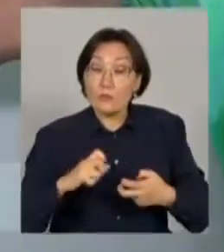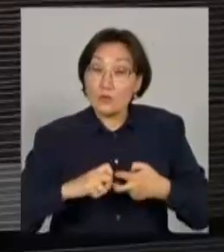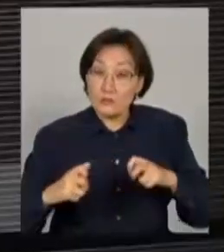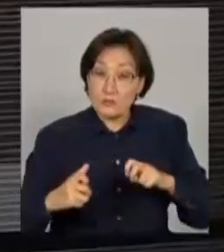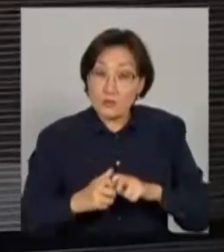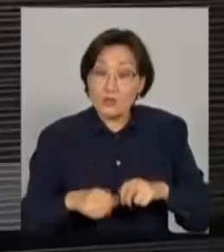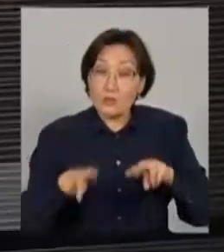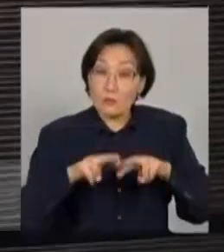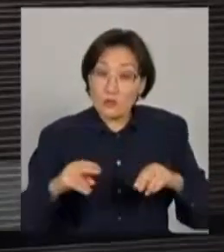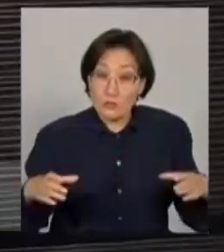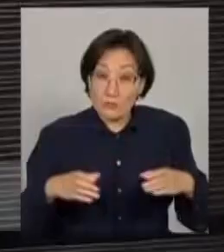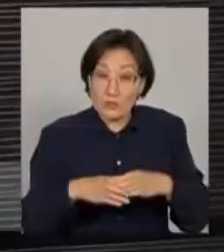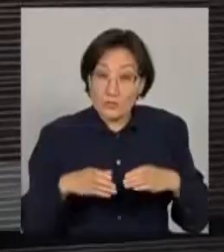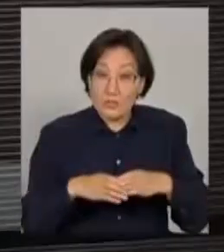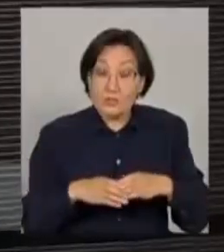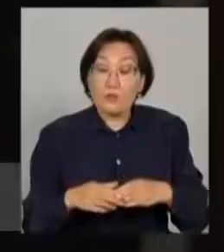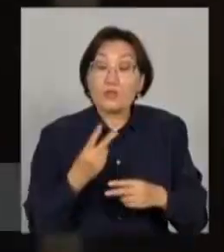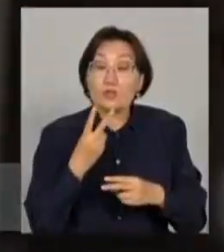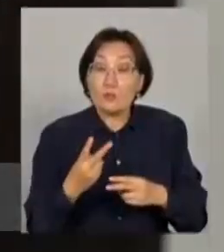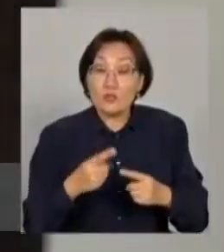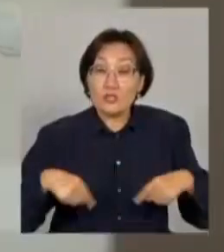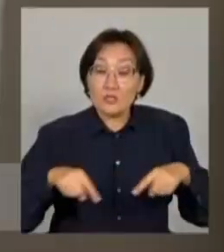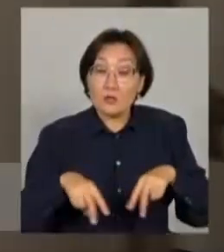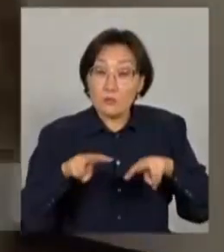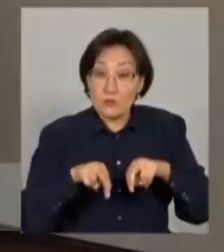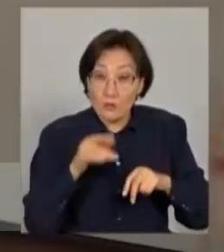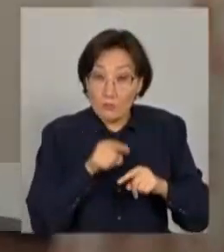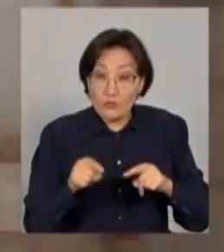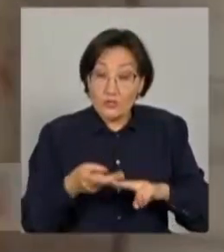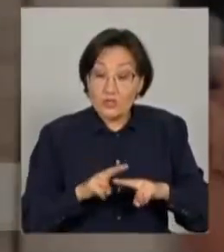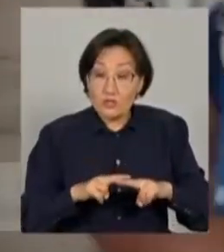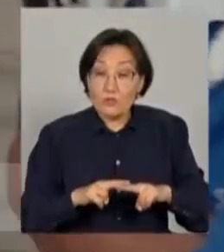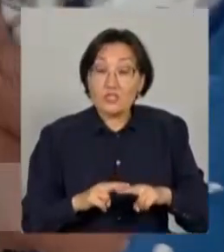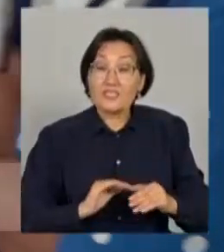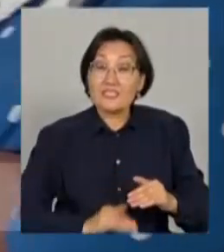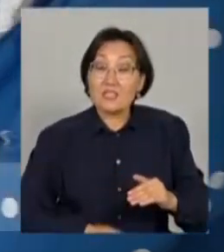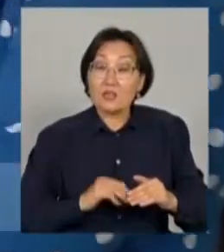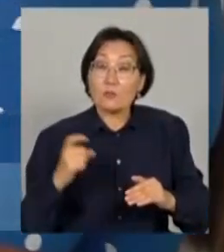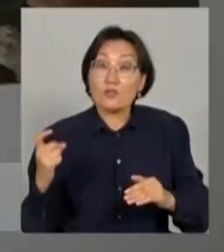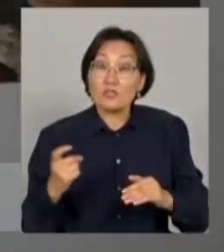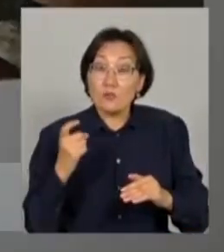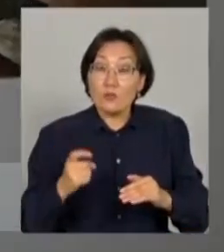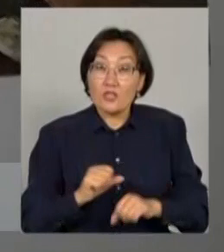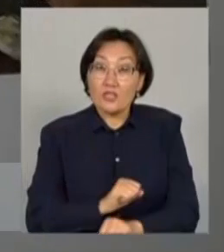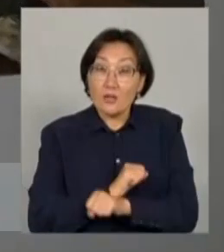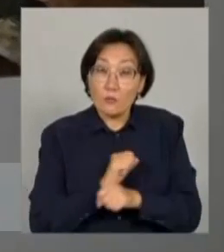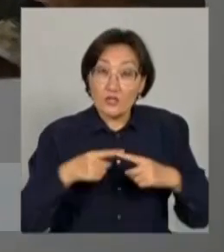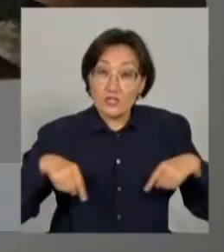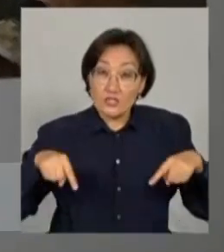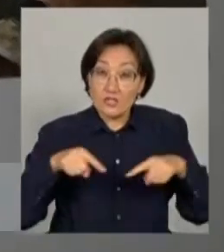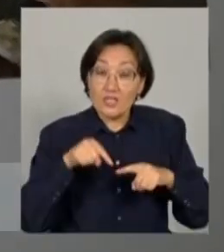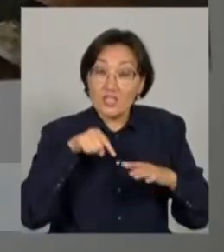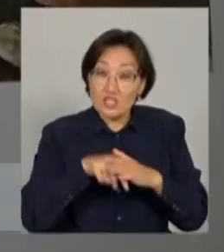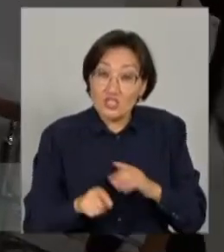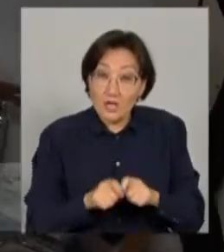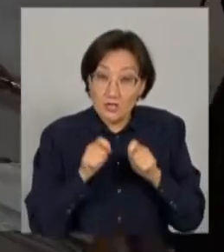олқылықтарды мониторингтік топтар астап отыр. Мекемені қарау барысында бұл жердің жекеменшік иелігіндегі демалыс орталығында орналасқаны